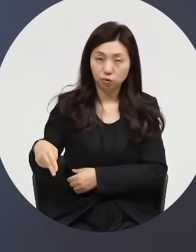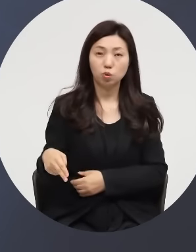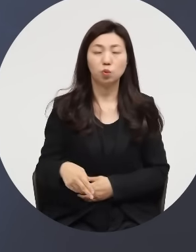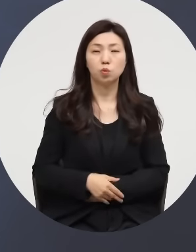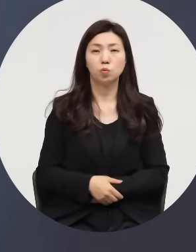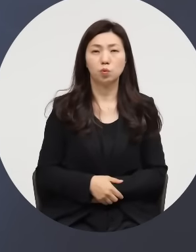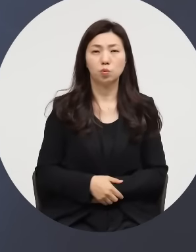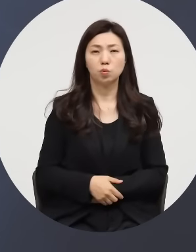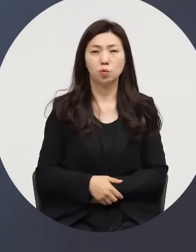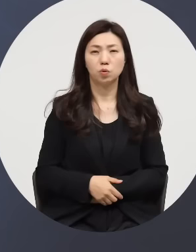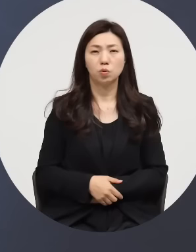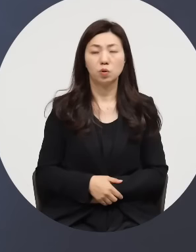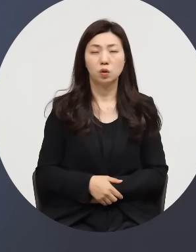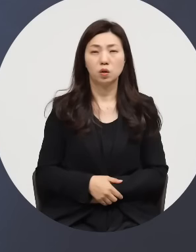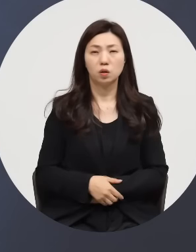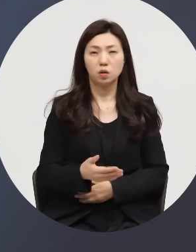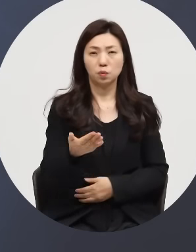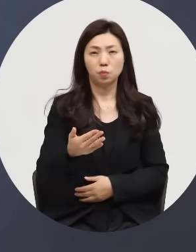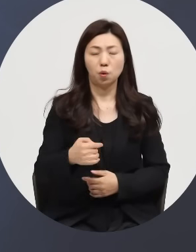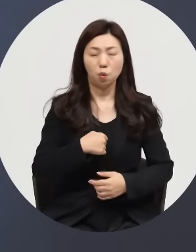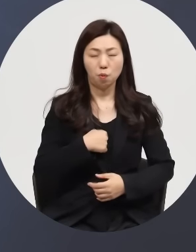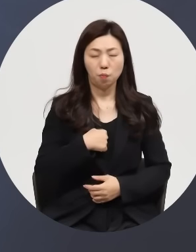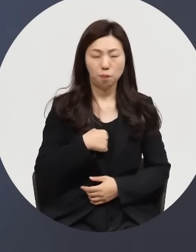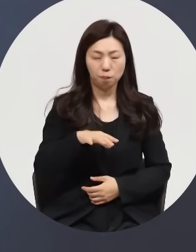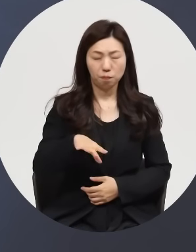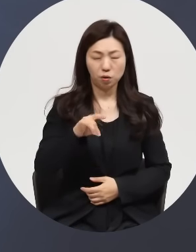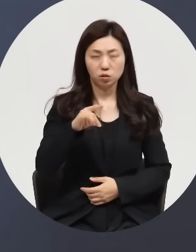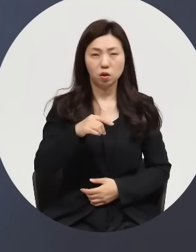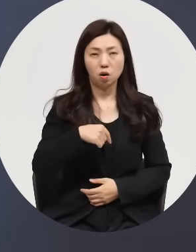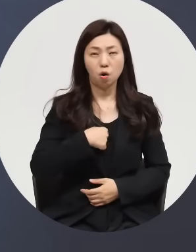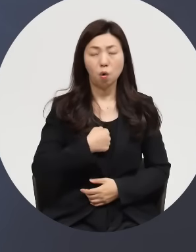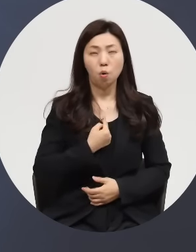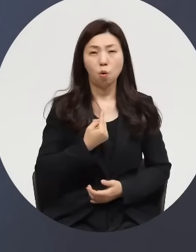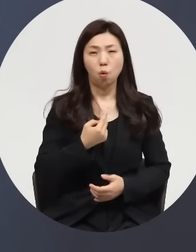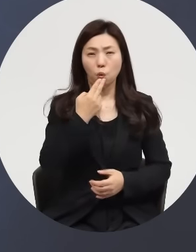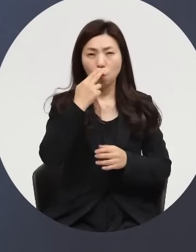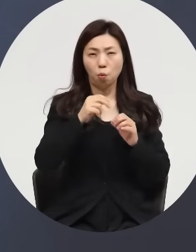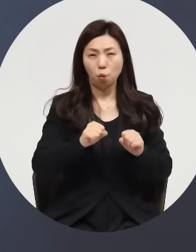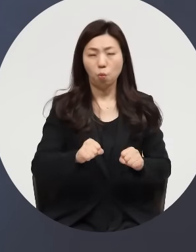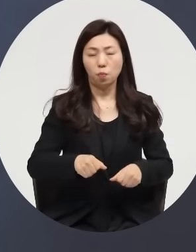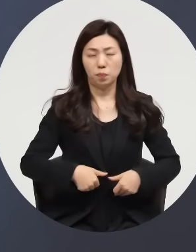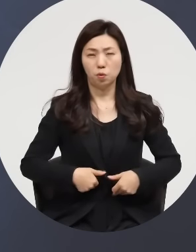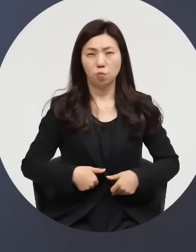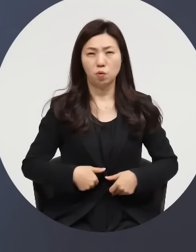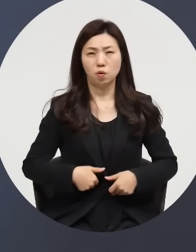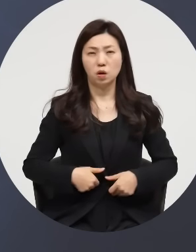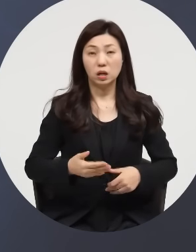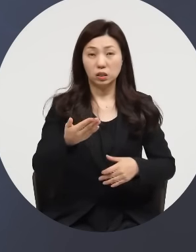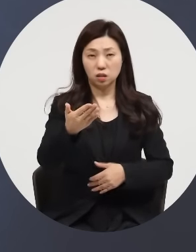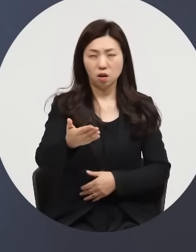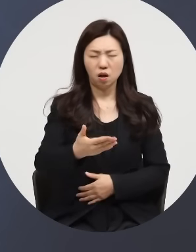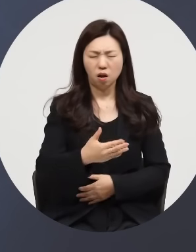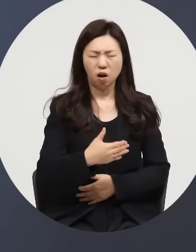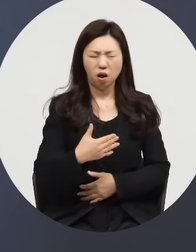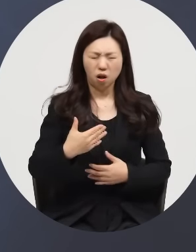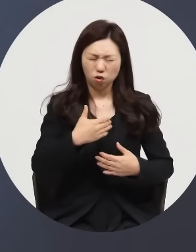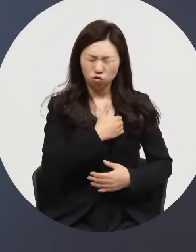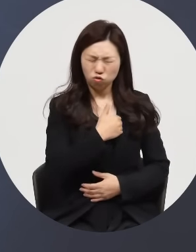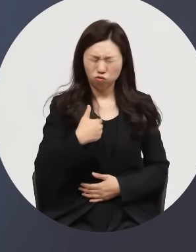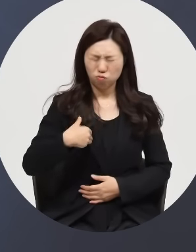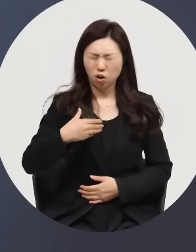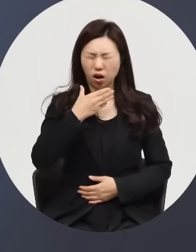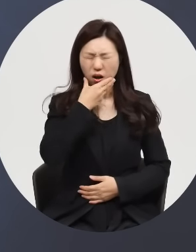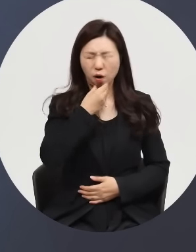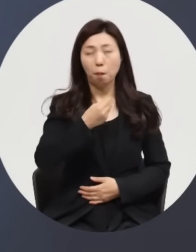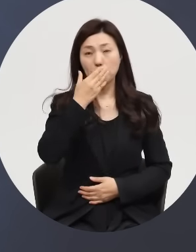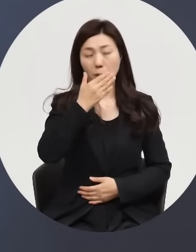끊고 자기가 먼저 살아나야 된다. 자기는 얼마든지 행복할 수 있는 사람이다.